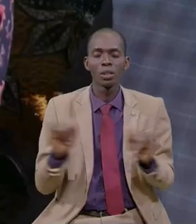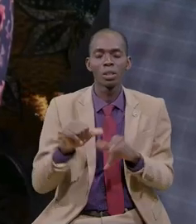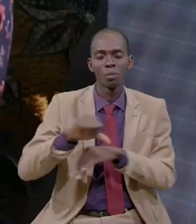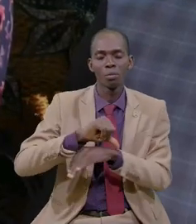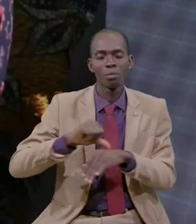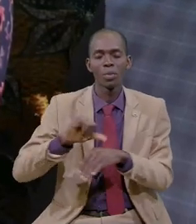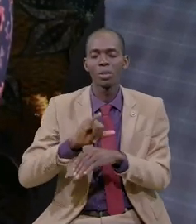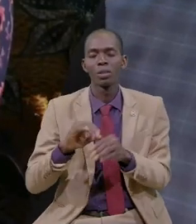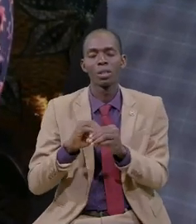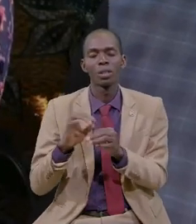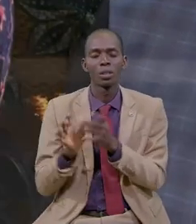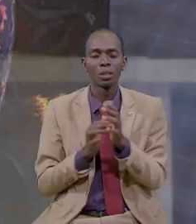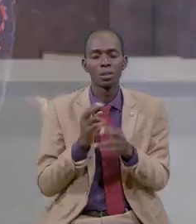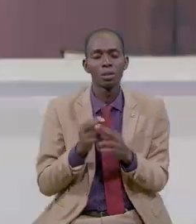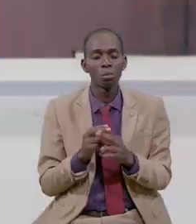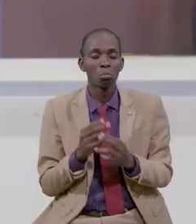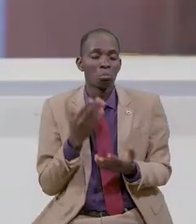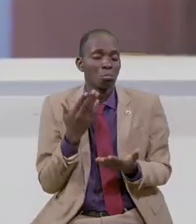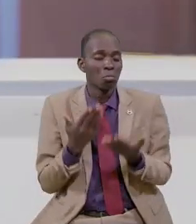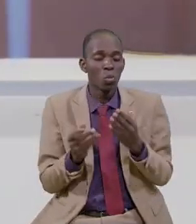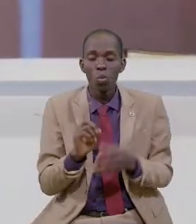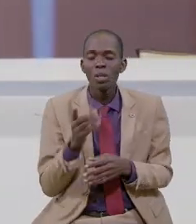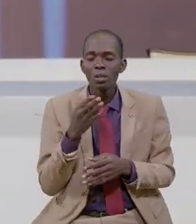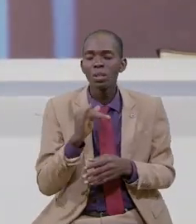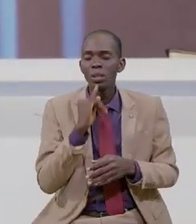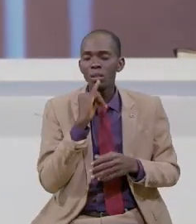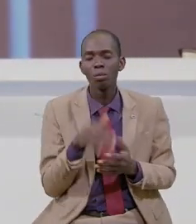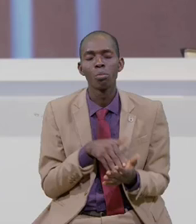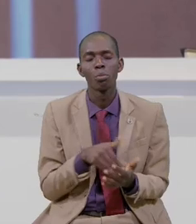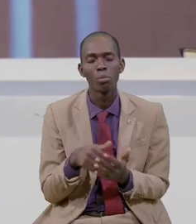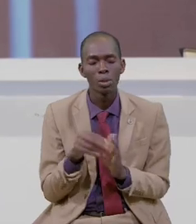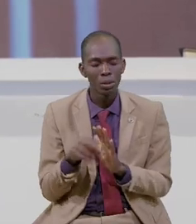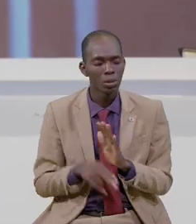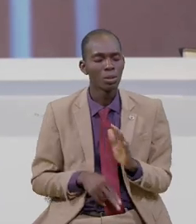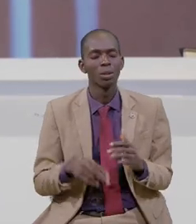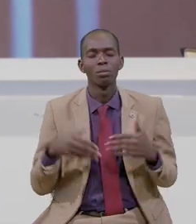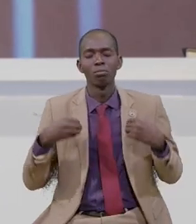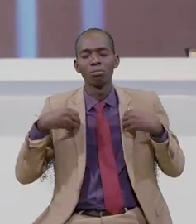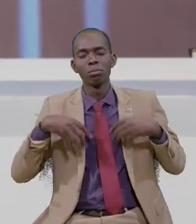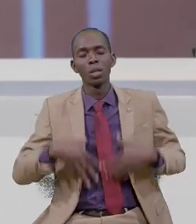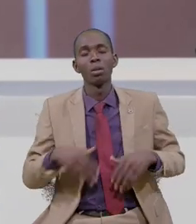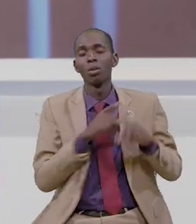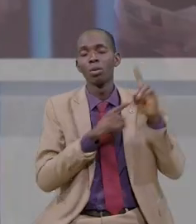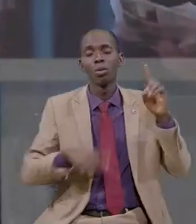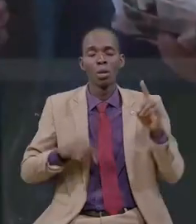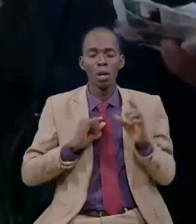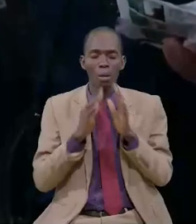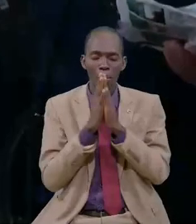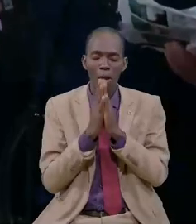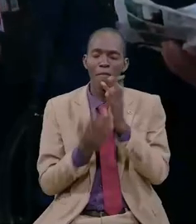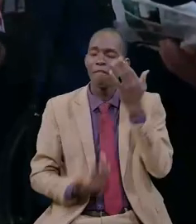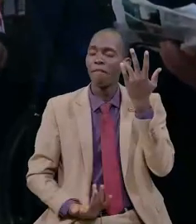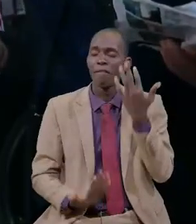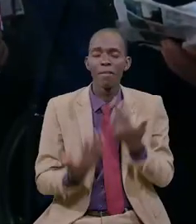Là, il y a la froideur. D'ailleurs, la faiblesse, Seigneur, je prie que le feu du ciel.